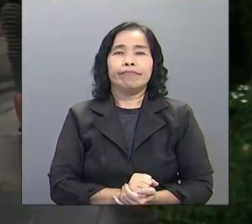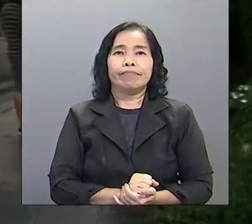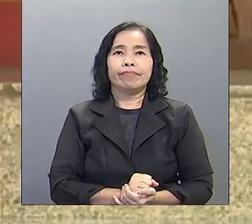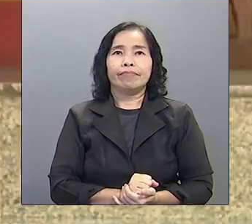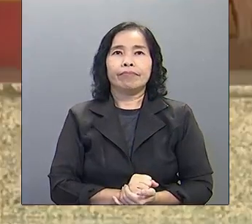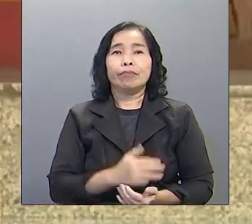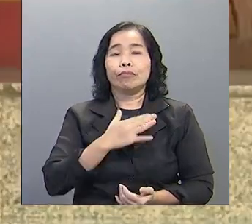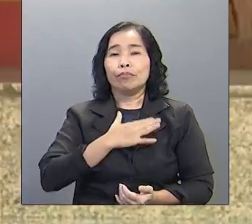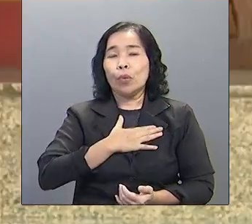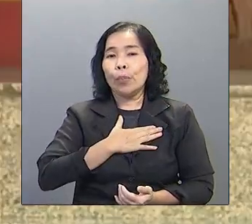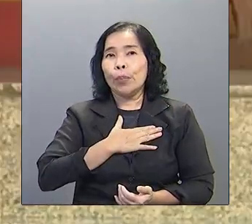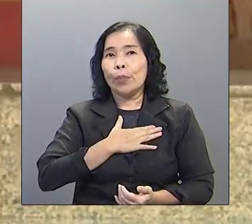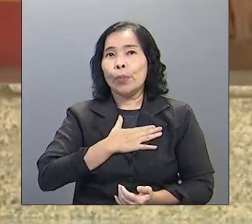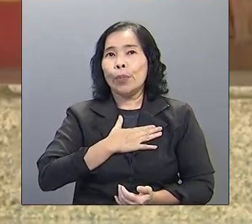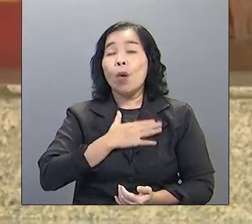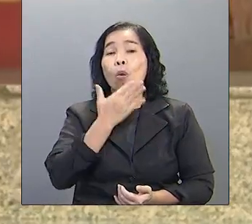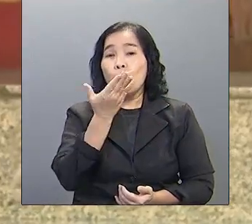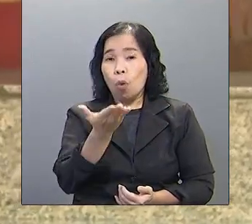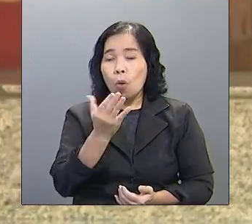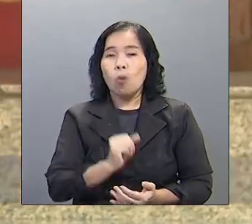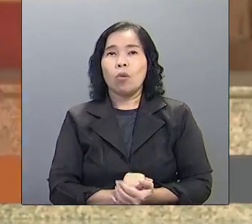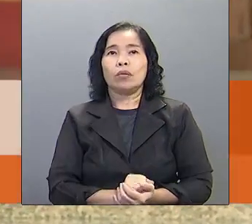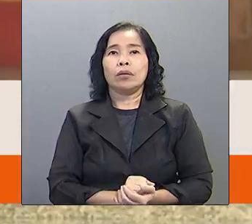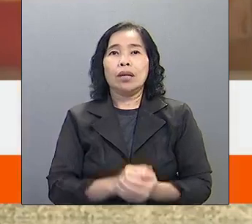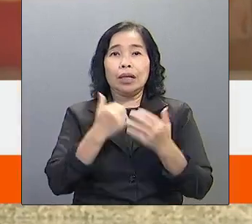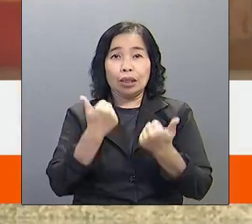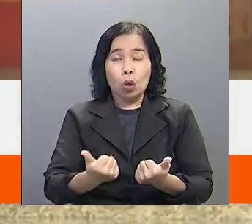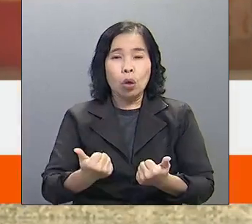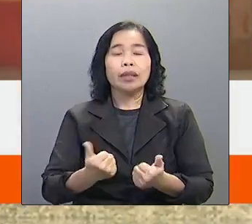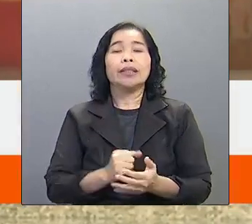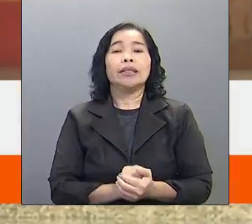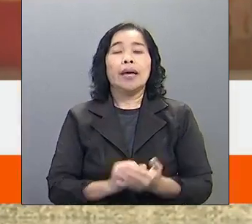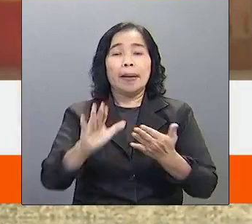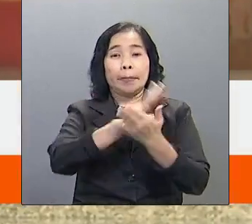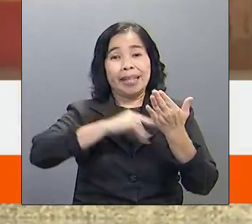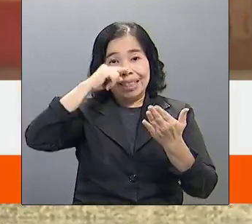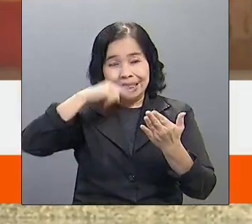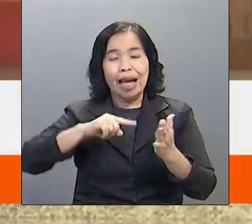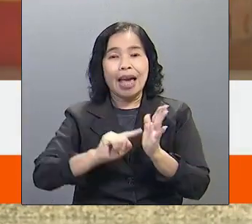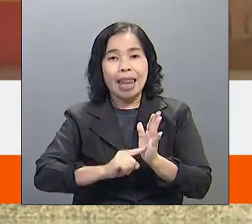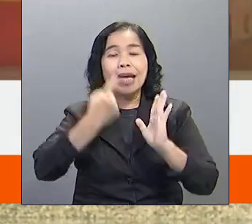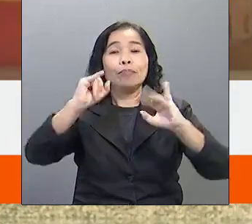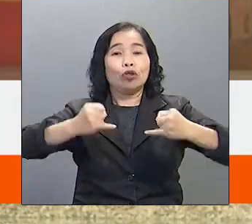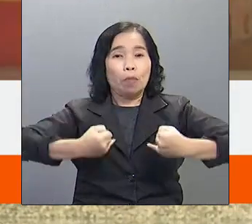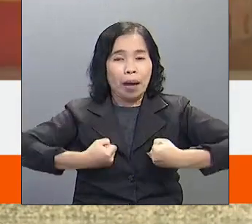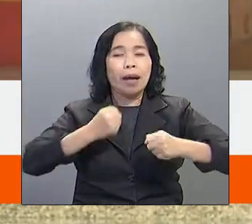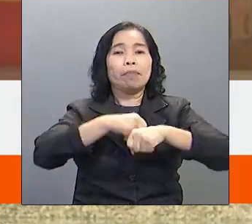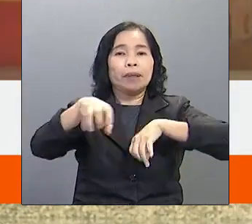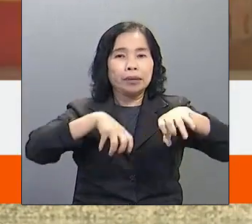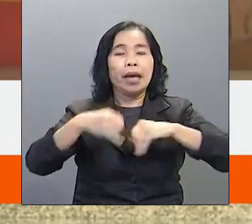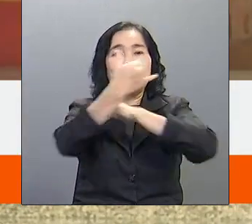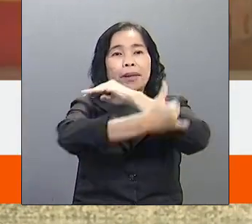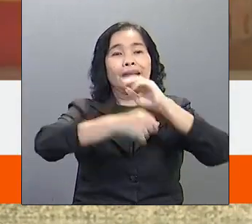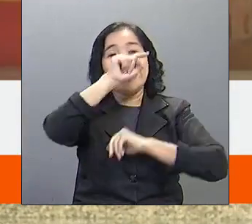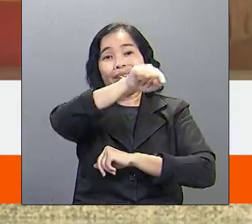ผมขอว่าวันนี้เป็นย่างก้าวที่สำคัญของประเทศไทยในการที่ได้รับการยอมรับจากต่างประเทศในเรื่องการค้า